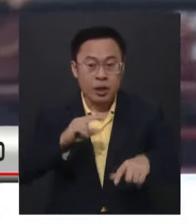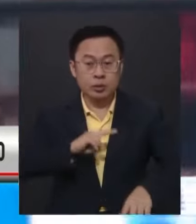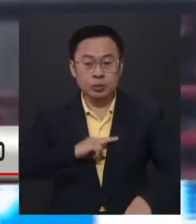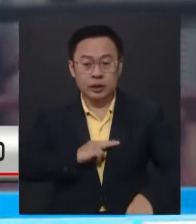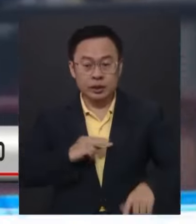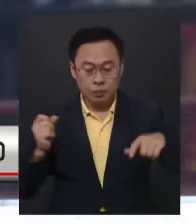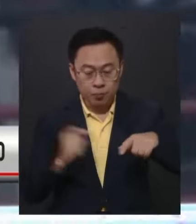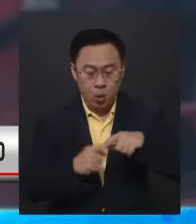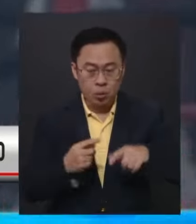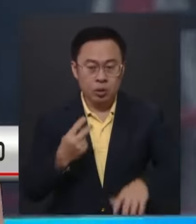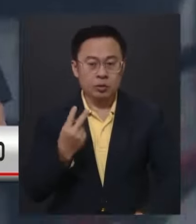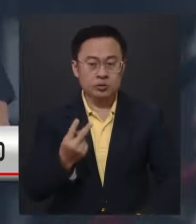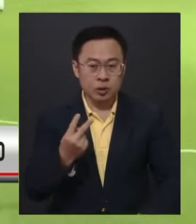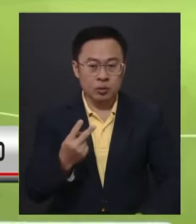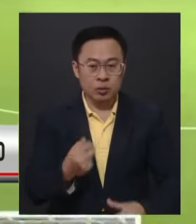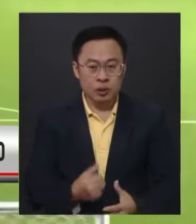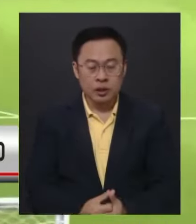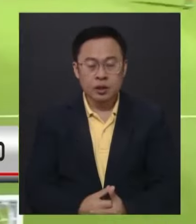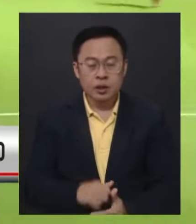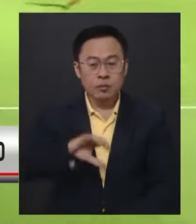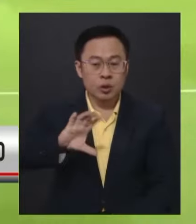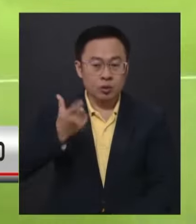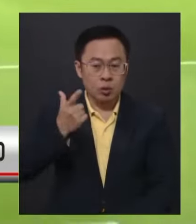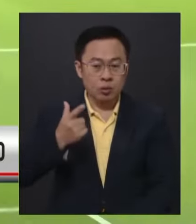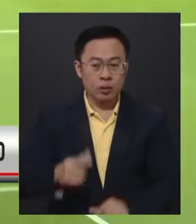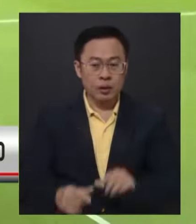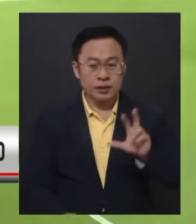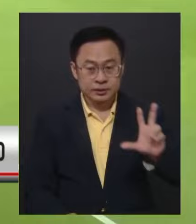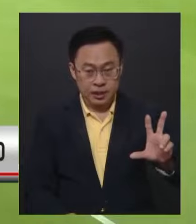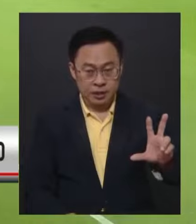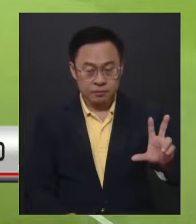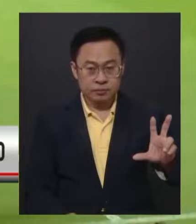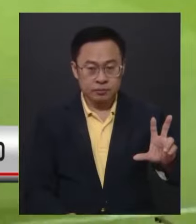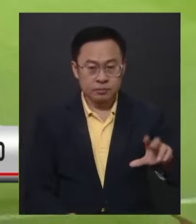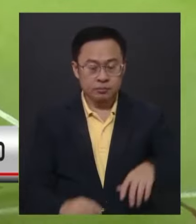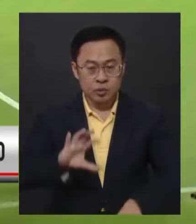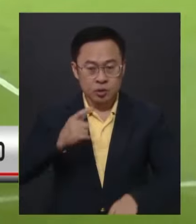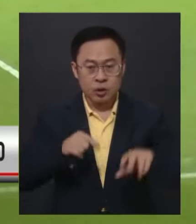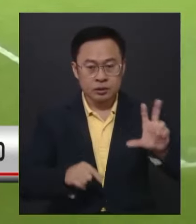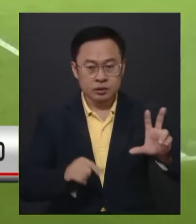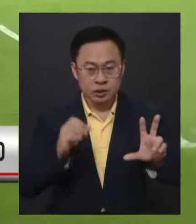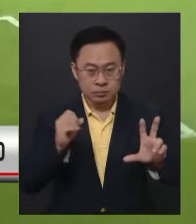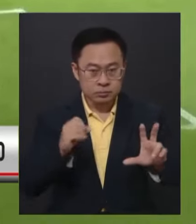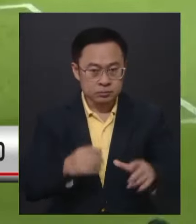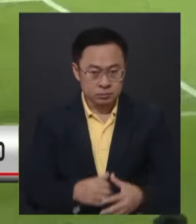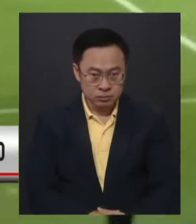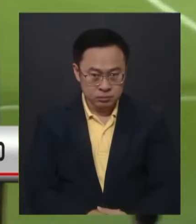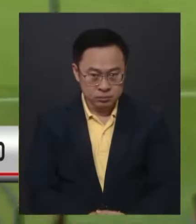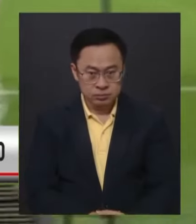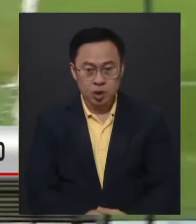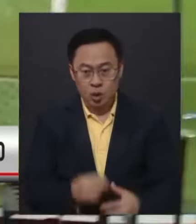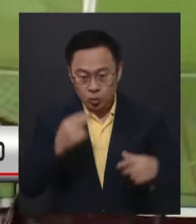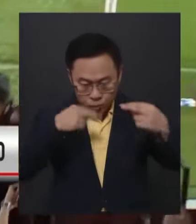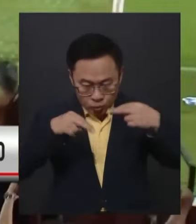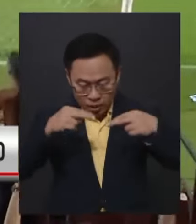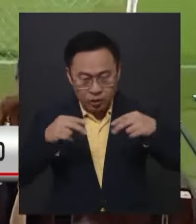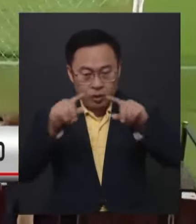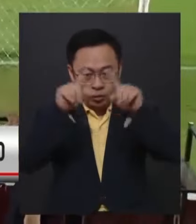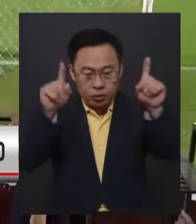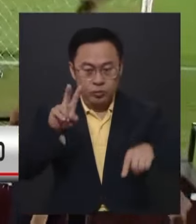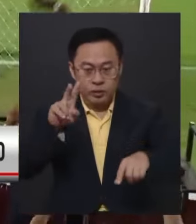เองครับแล้วก็เป็นประตูที่3ของเมืองทองในเกมยิงเสร็จนี่ไม่ดีใจเพราะว่าเสียวจะล้ำหน้านะครับปรากฏว่าเช็คภาพช้ามาไม่ล้